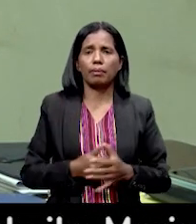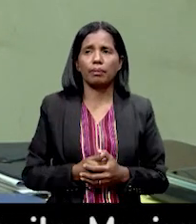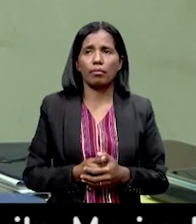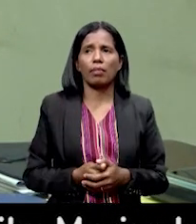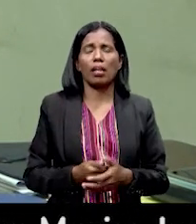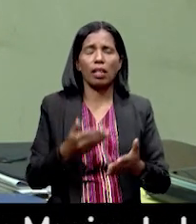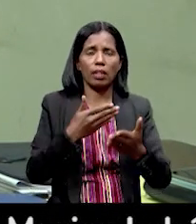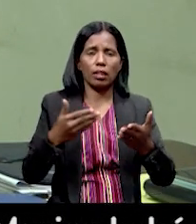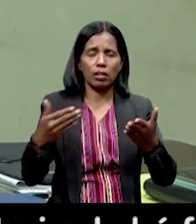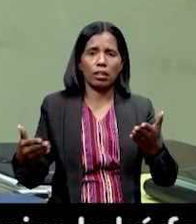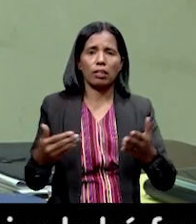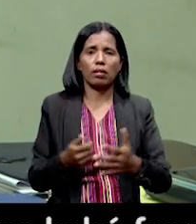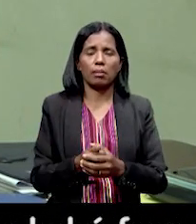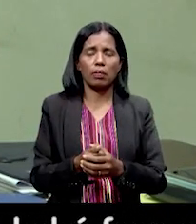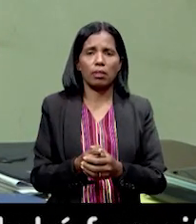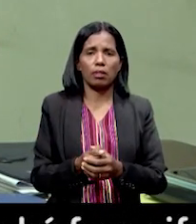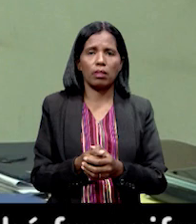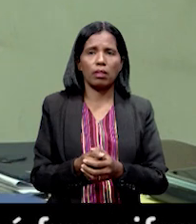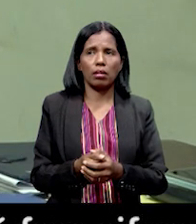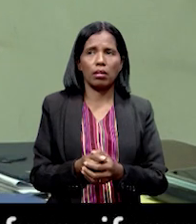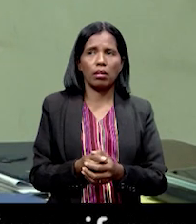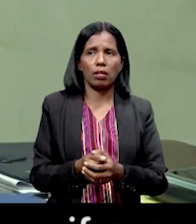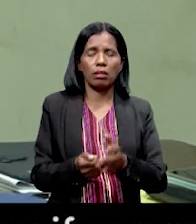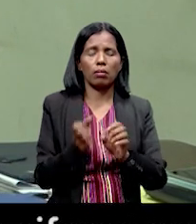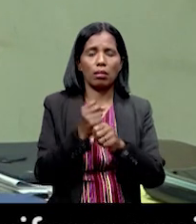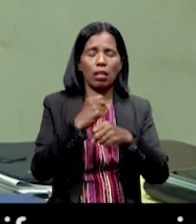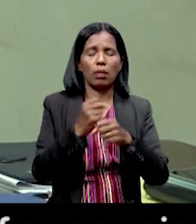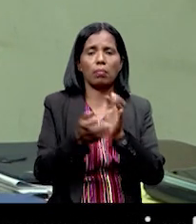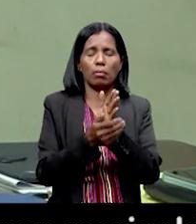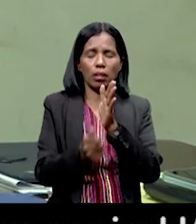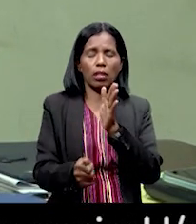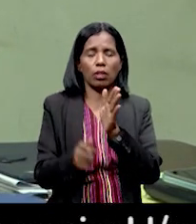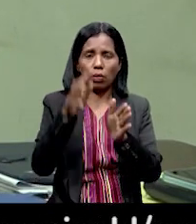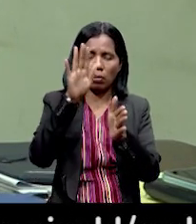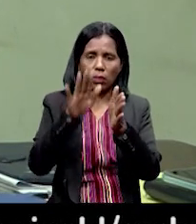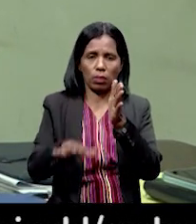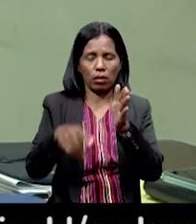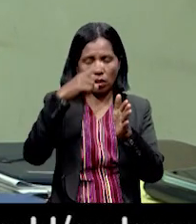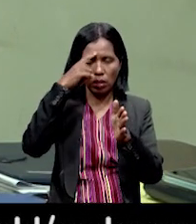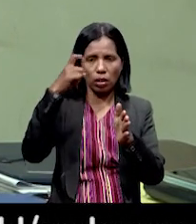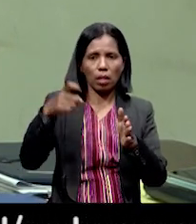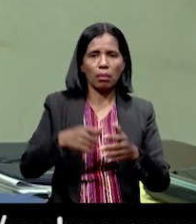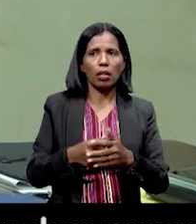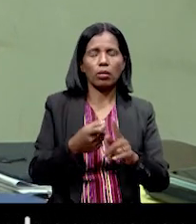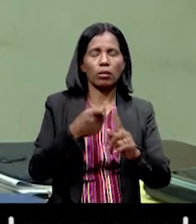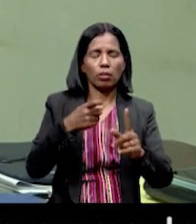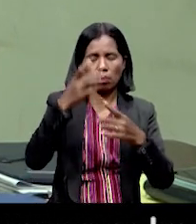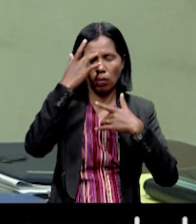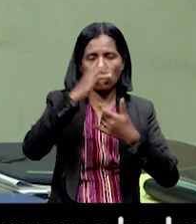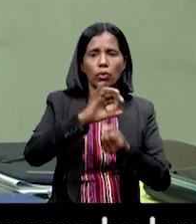material prima rasik ba ihe produce mina ne hu menos tamba causa husi pandemia ne